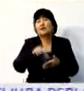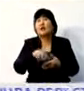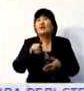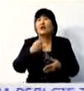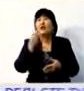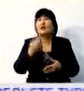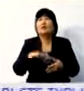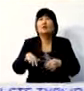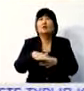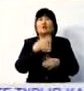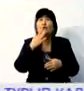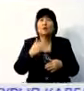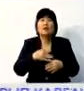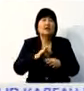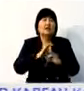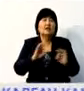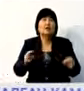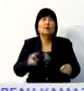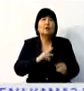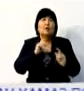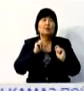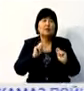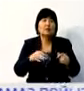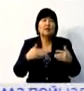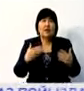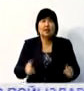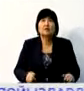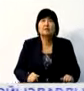жалағаштық өнерсүйер қауымға керемет көңіл күй сыйлады.